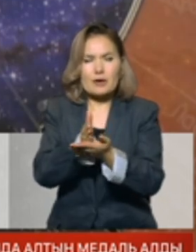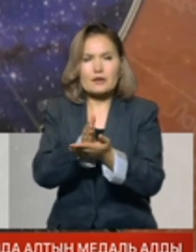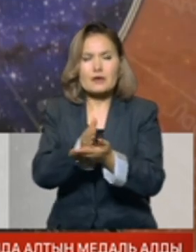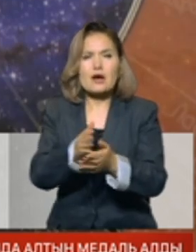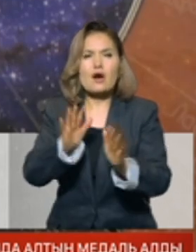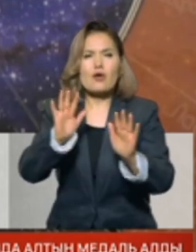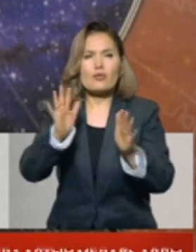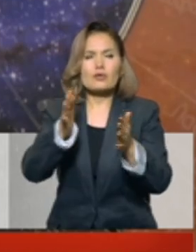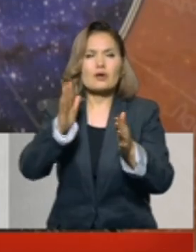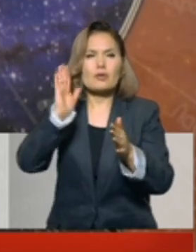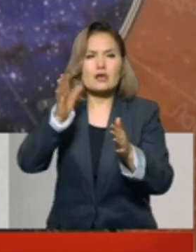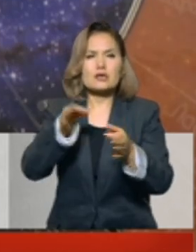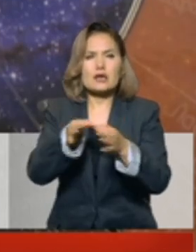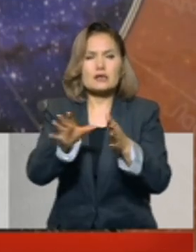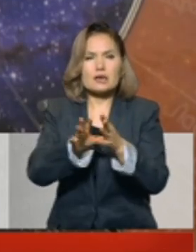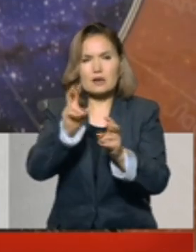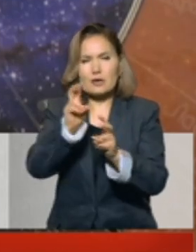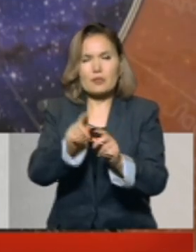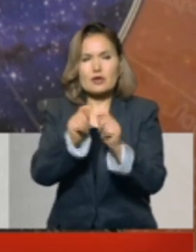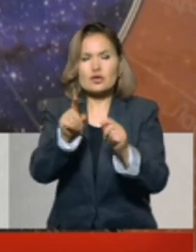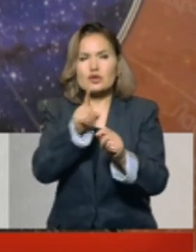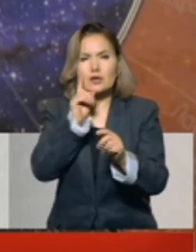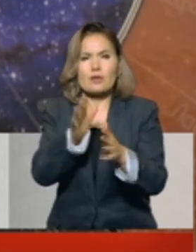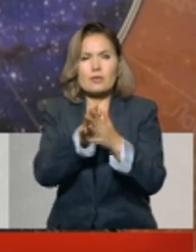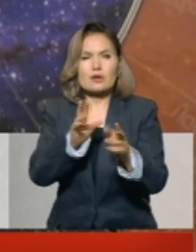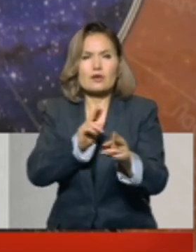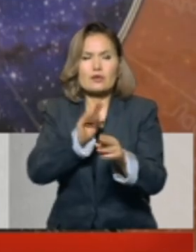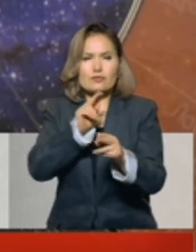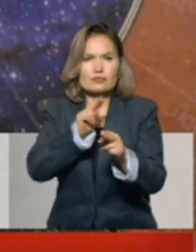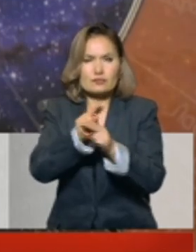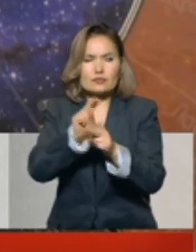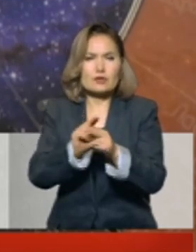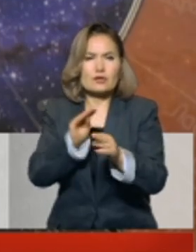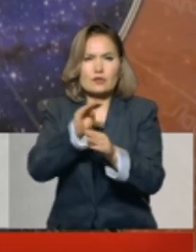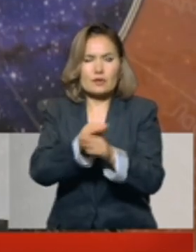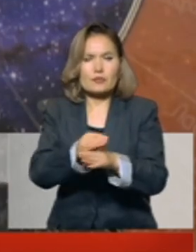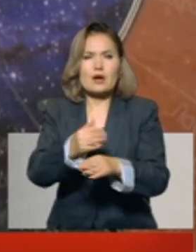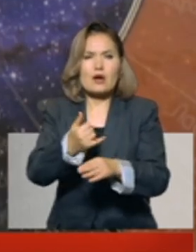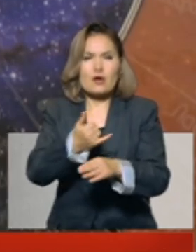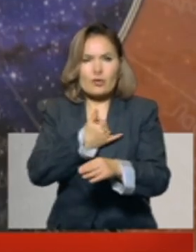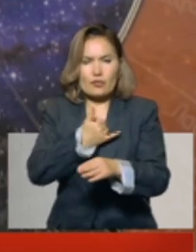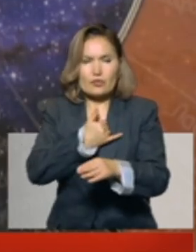керек болатын болса, ол мамандардың санын арттыру керек болады. Оны біз арттыруға шамамыз жетеді.